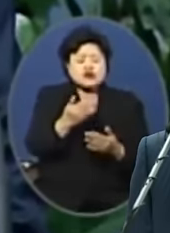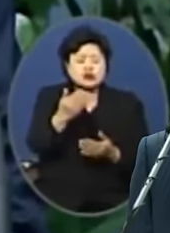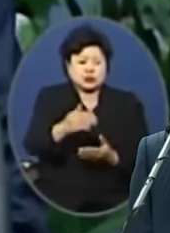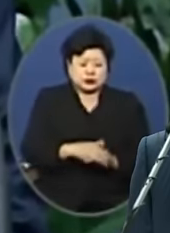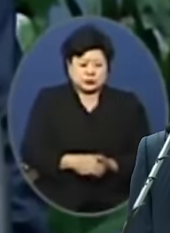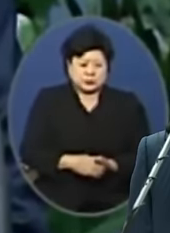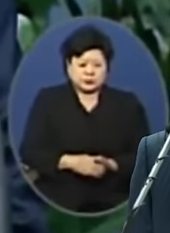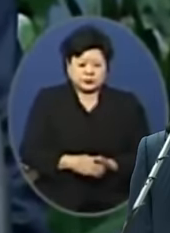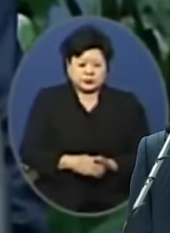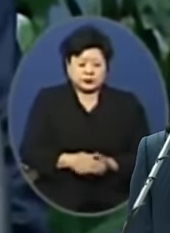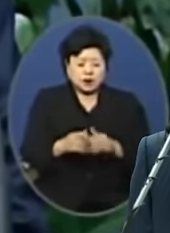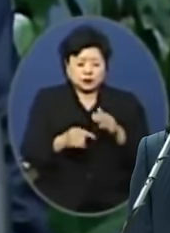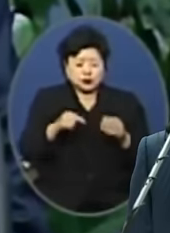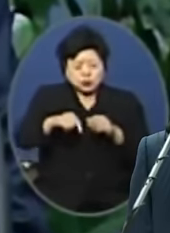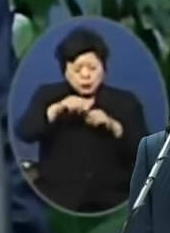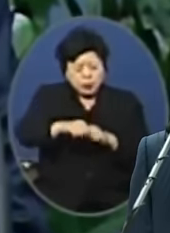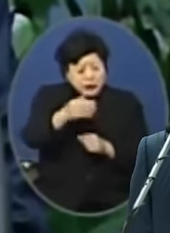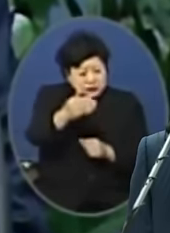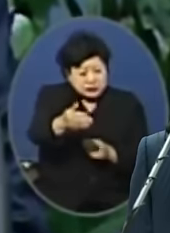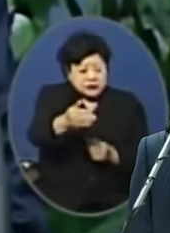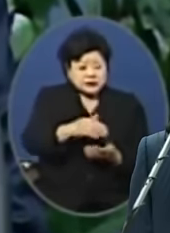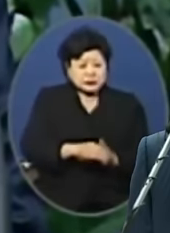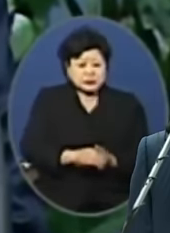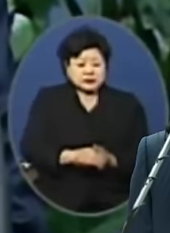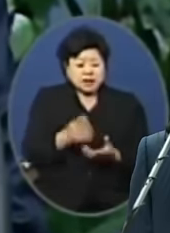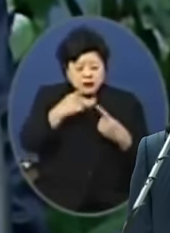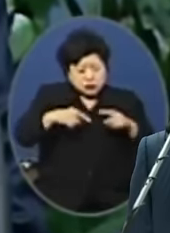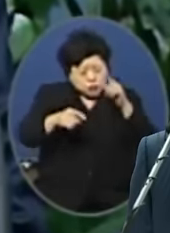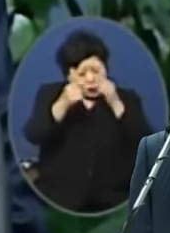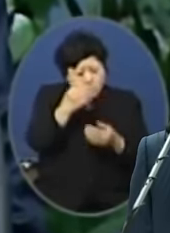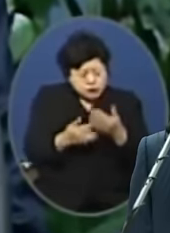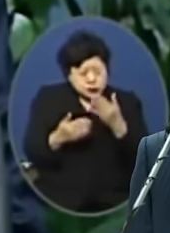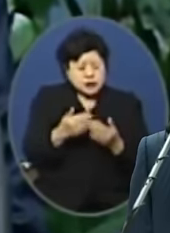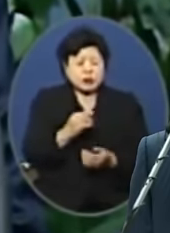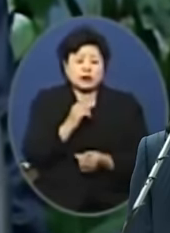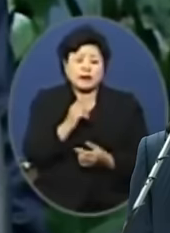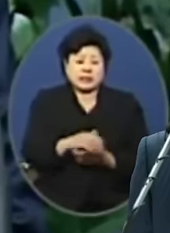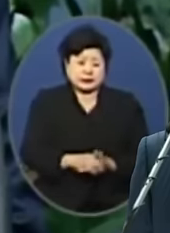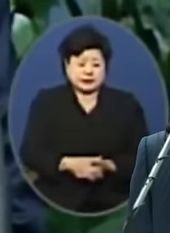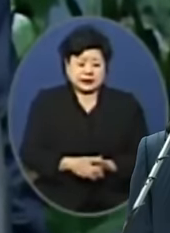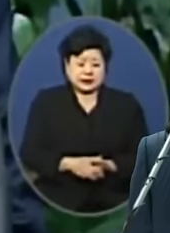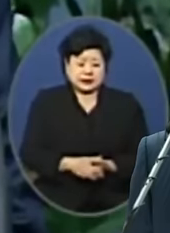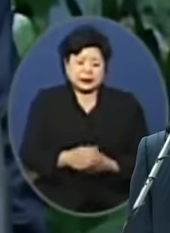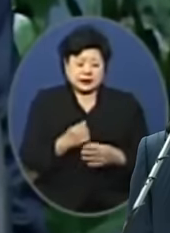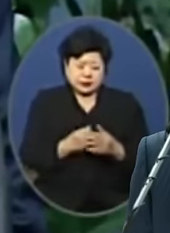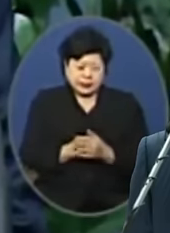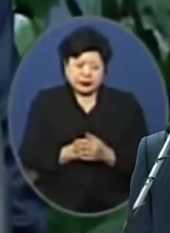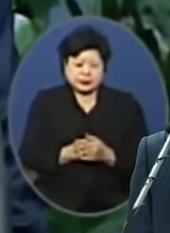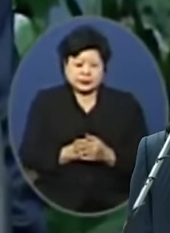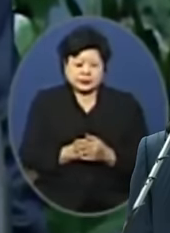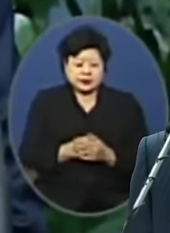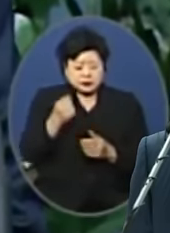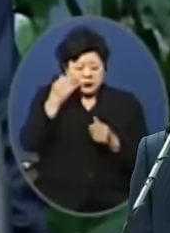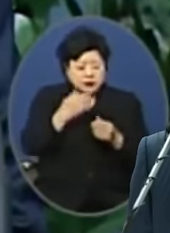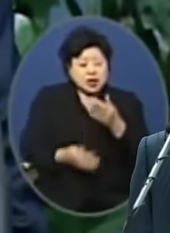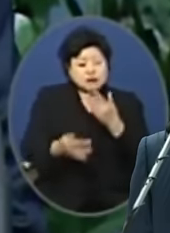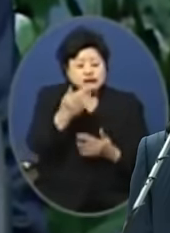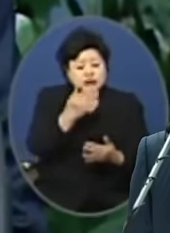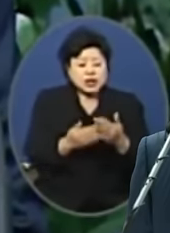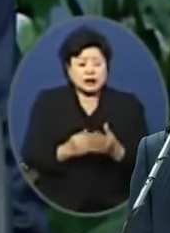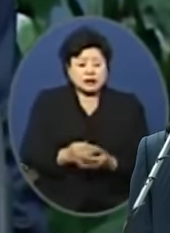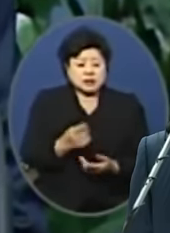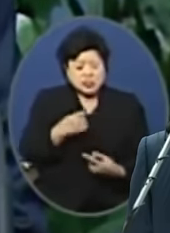것입니다. 도적질하고 죽이고 멸망시키는 지옥불로 소리를 태운다는 것입니다. 그러므로 성령의 불이